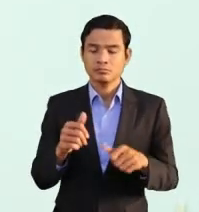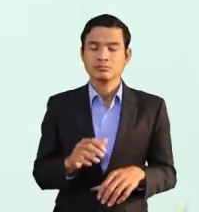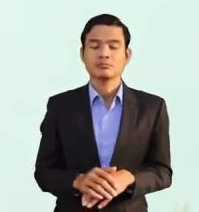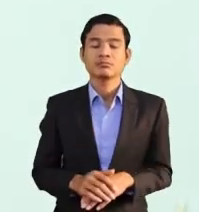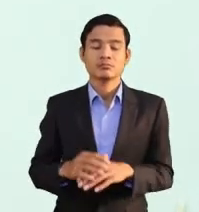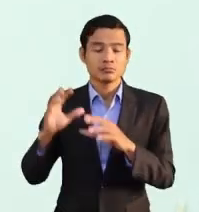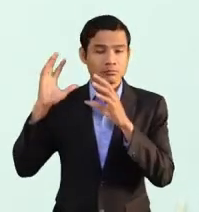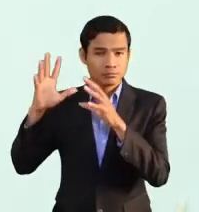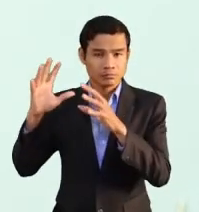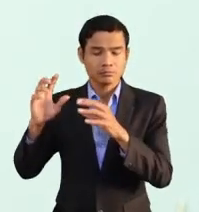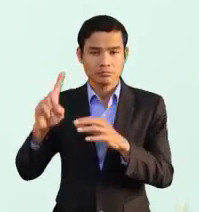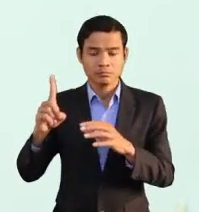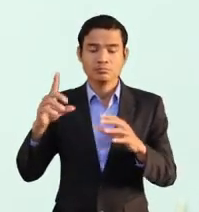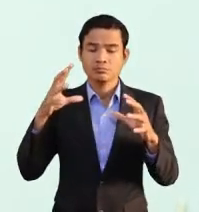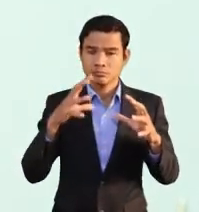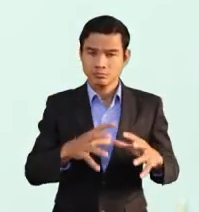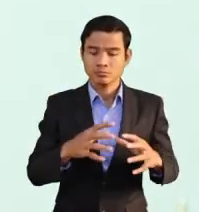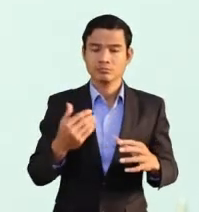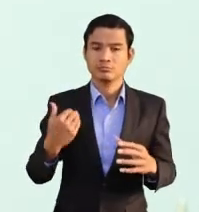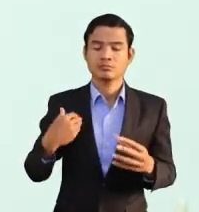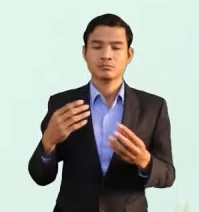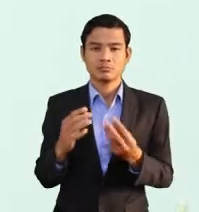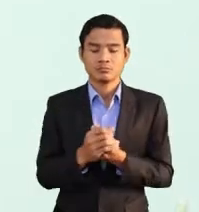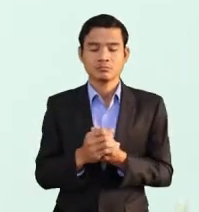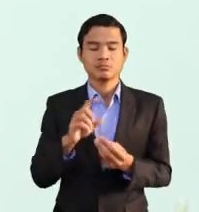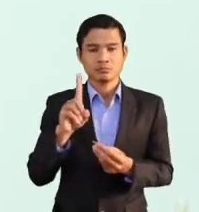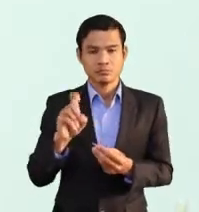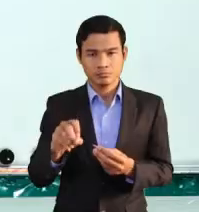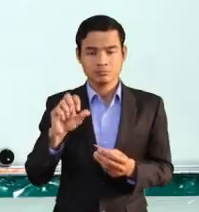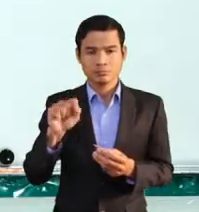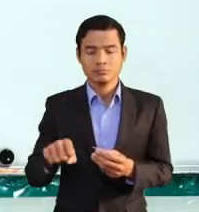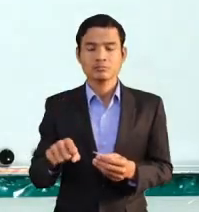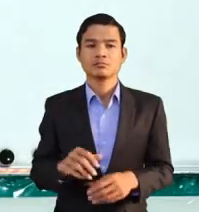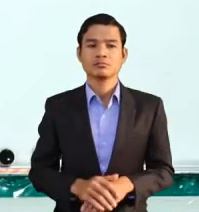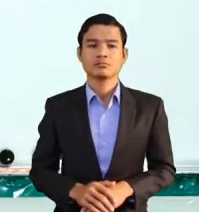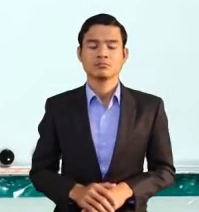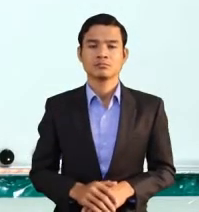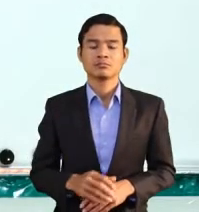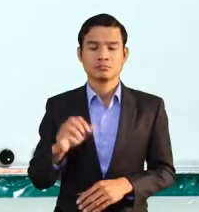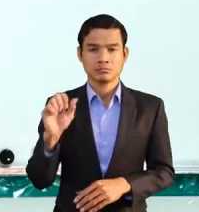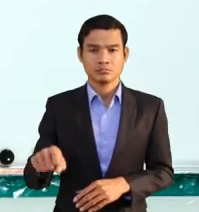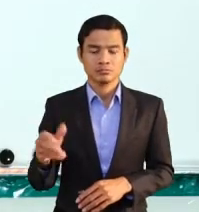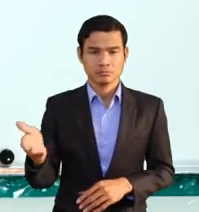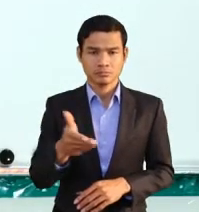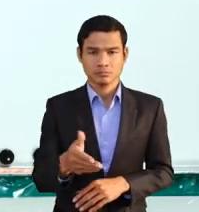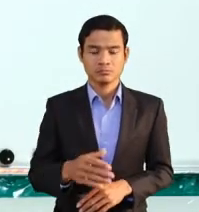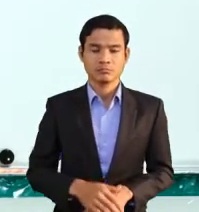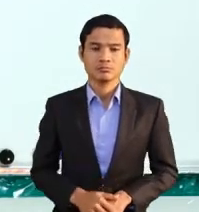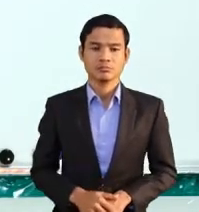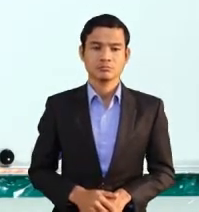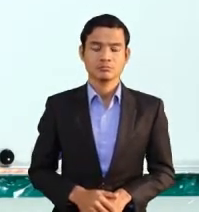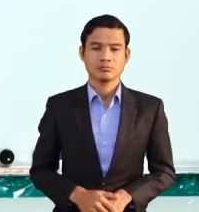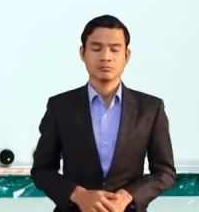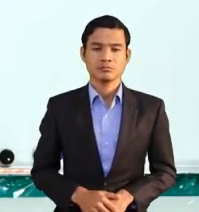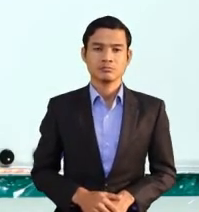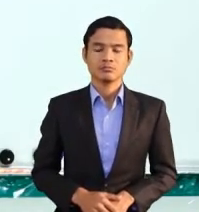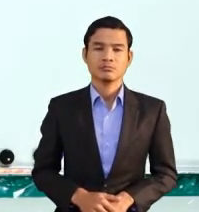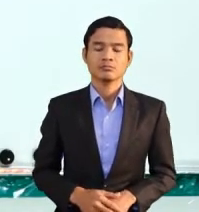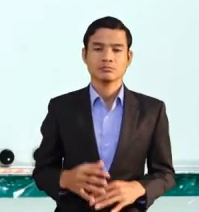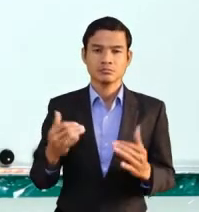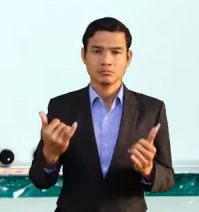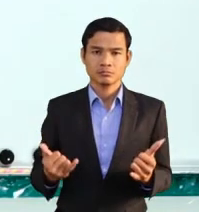đồn mùi thầy nít có miên chẩm nuôn đọc phải đài nè con á chà họ à